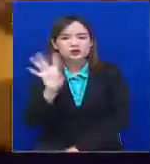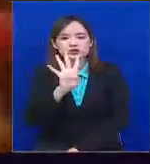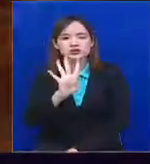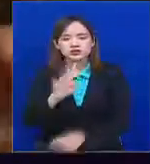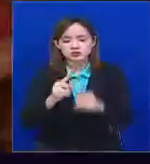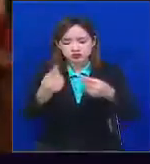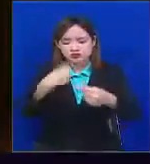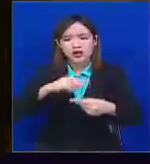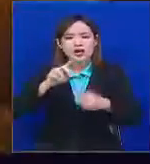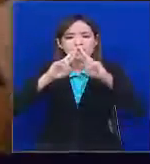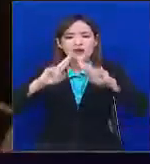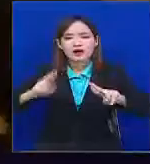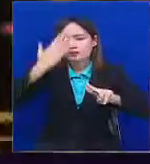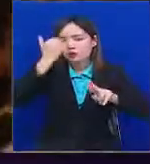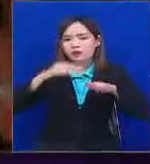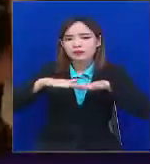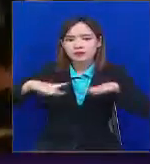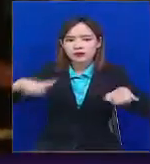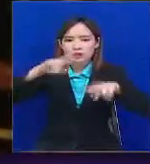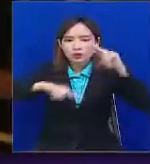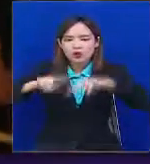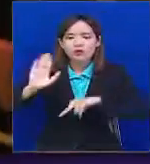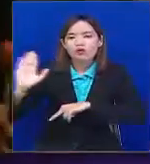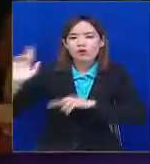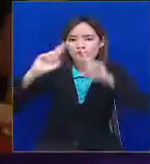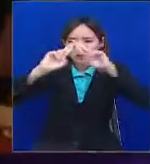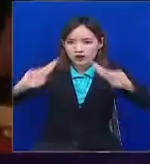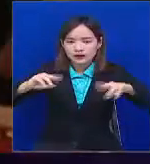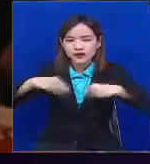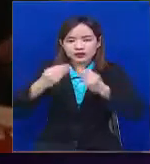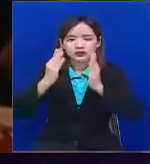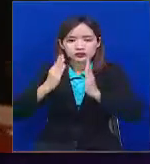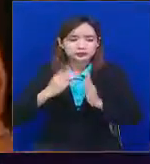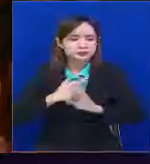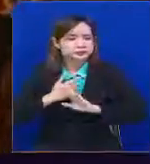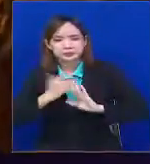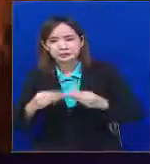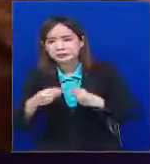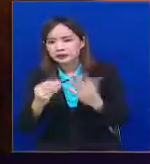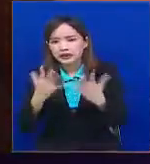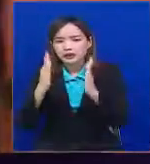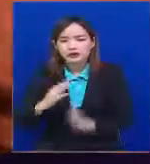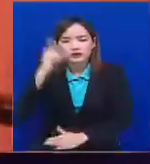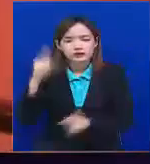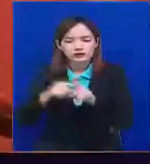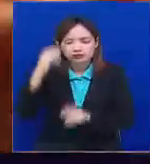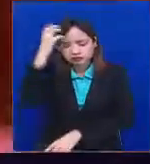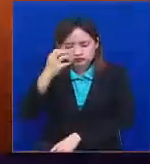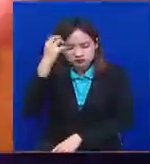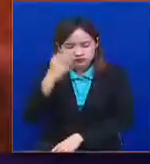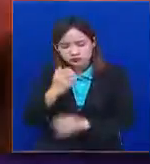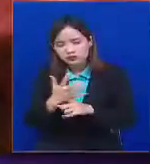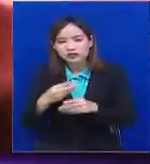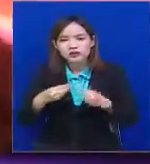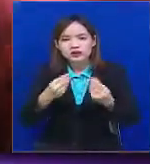ร้านเนื่องจากเป็นมาตรการในการรักษาความปลอดภัยของทางร้านที่จะให้นักท่องเที่ยวที่จะไม่ให้นักท่องเที่ยวที่มีอาการมึนเมาเข้าไปในร้านครับ